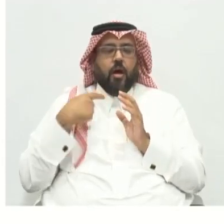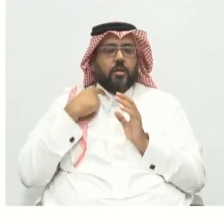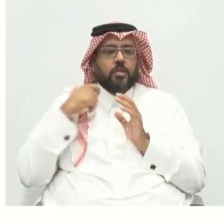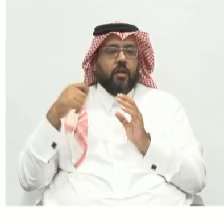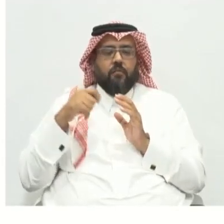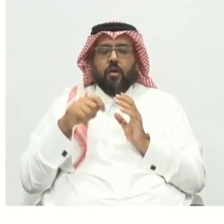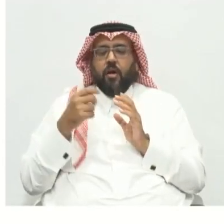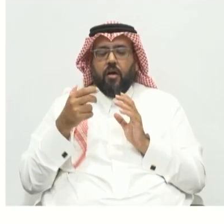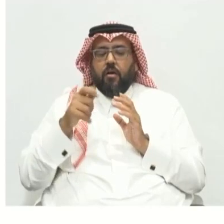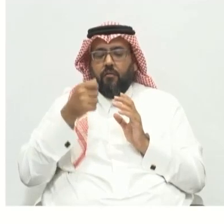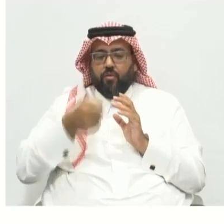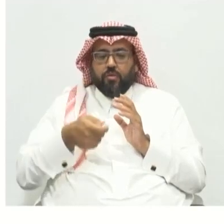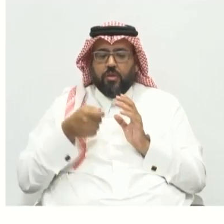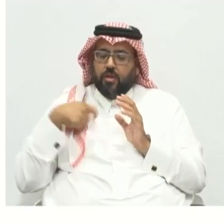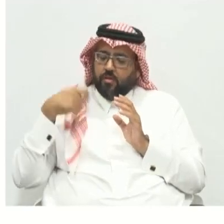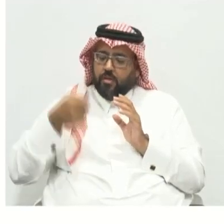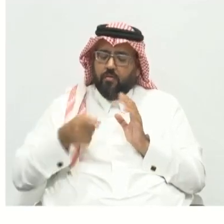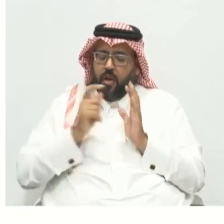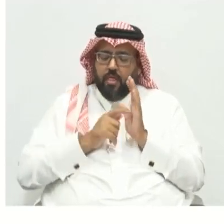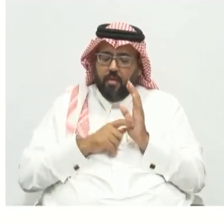لكل من يخالف احكام هذه